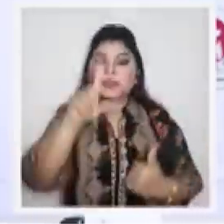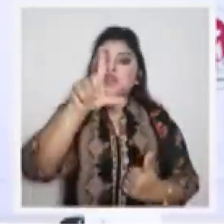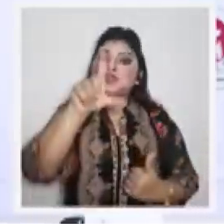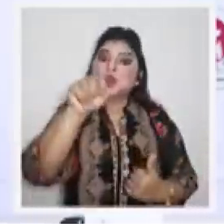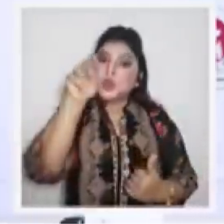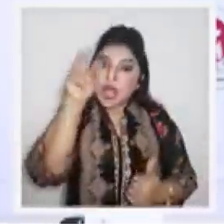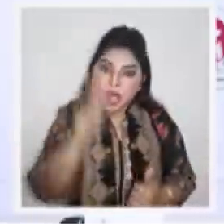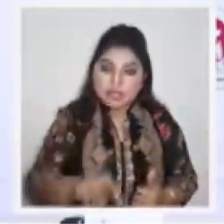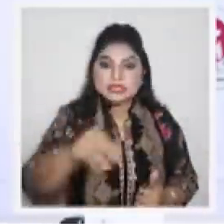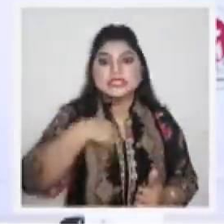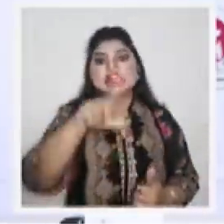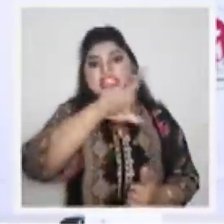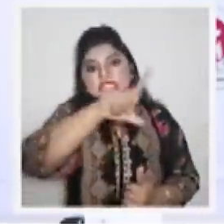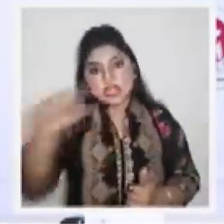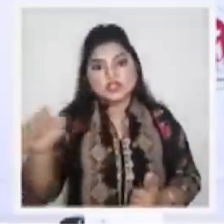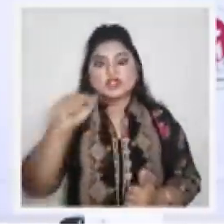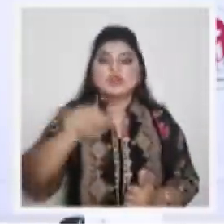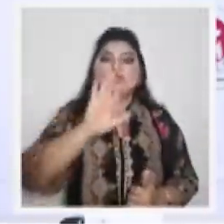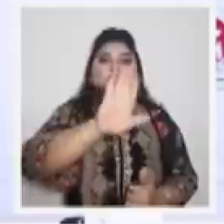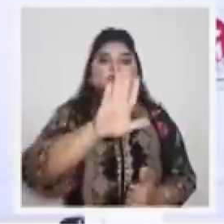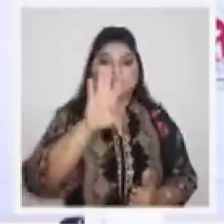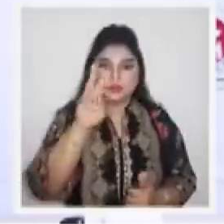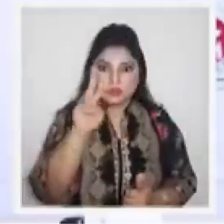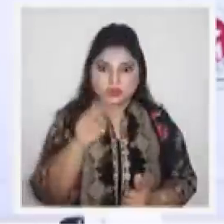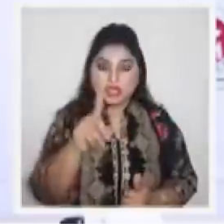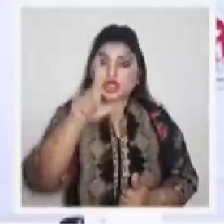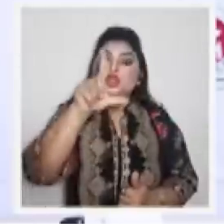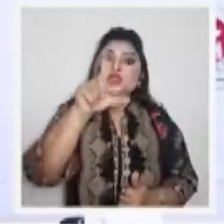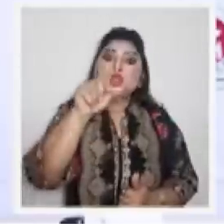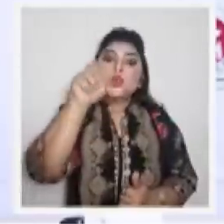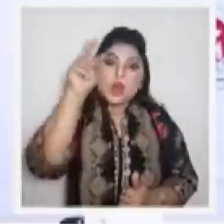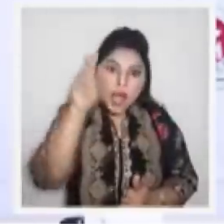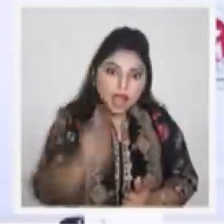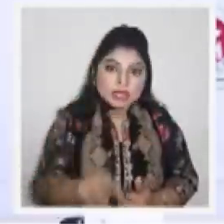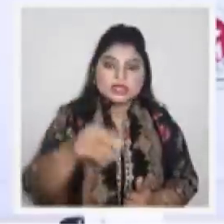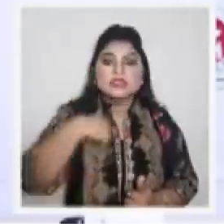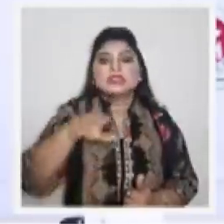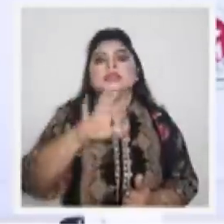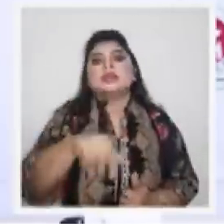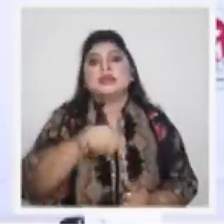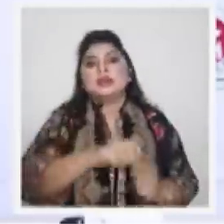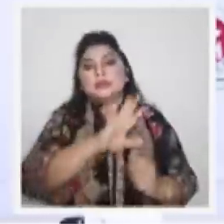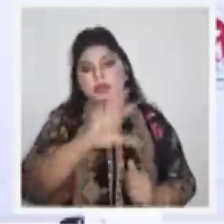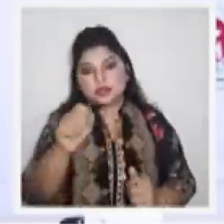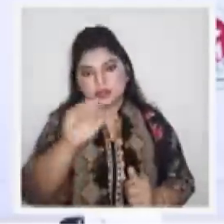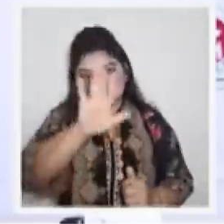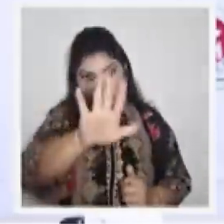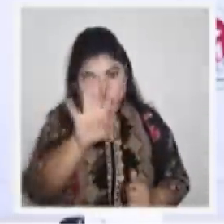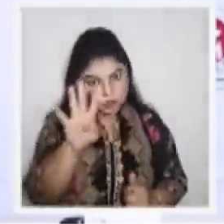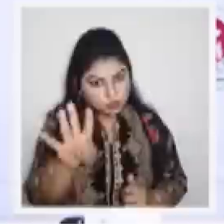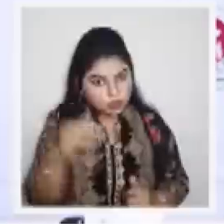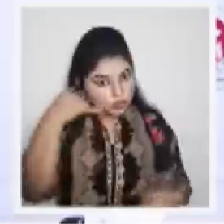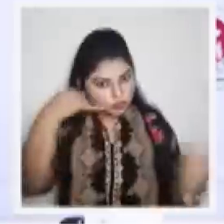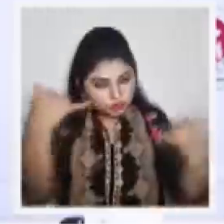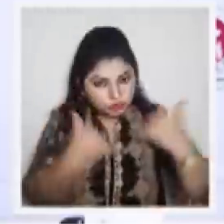হটলাইনের তথ্য, গত 24 ঘন্টায় মোট হটলাইনে ফোন কলের সংখ্যা 70,754 জন, 54টি ফোন,